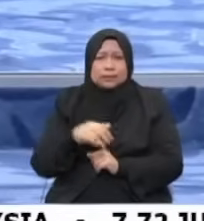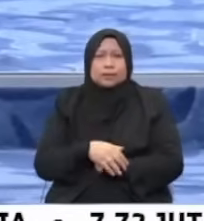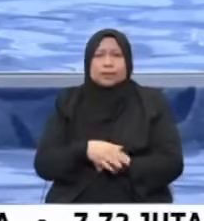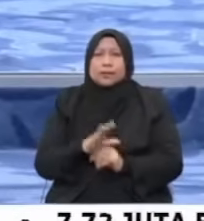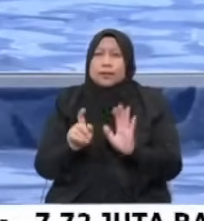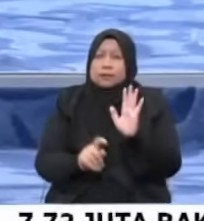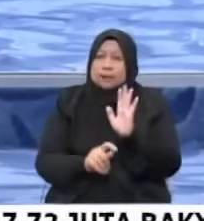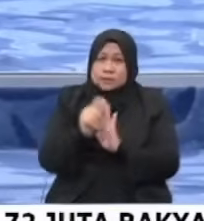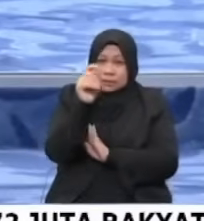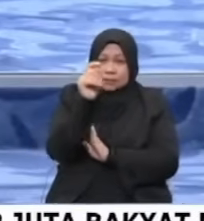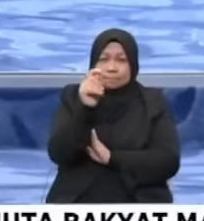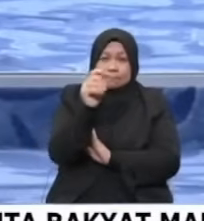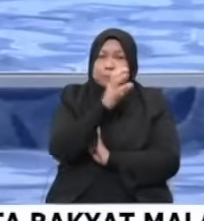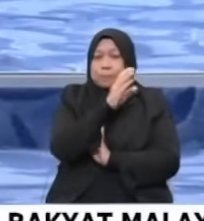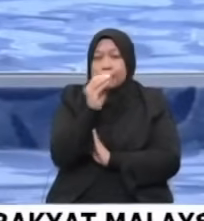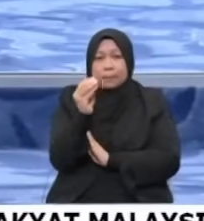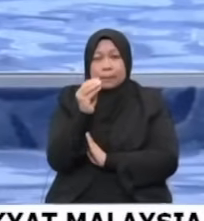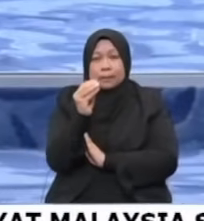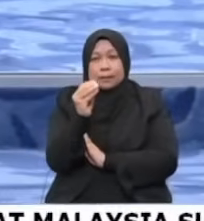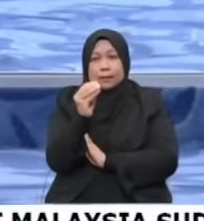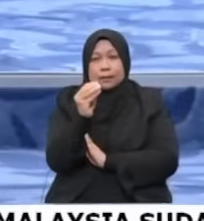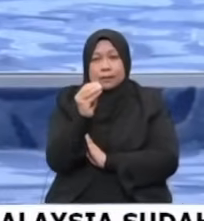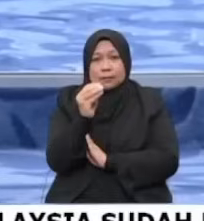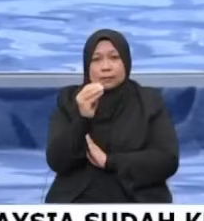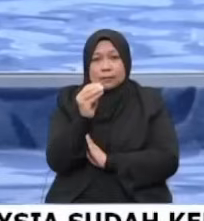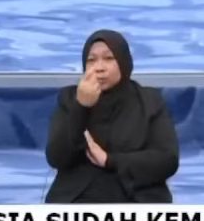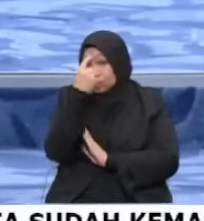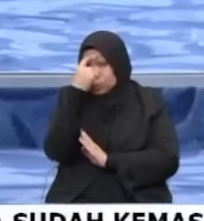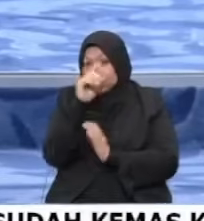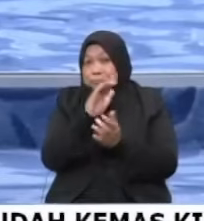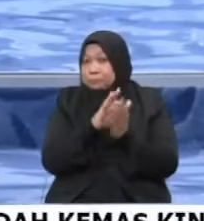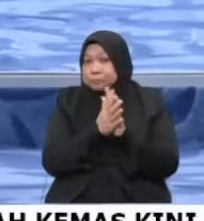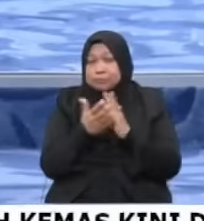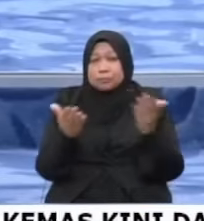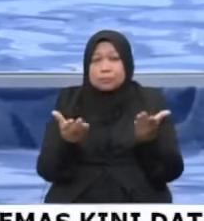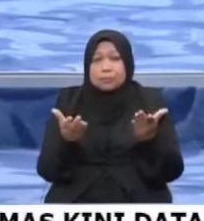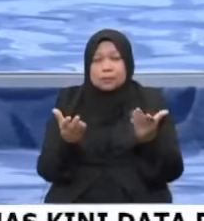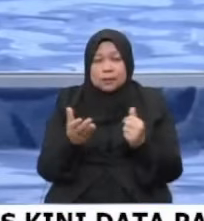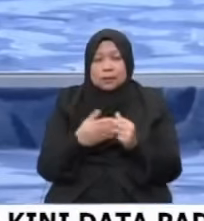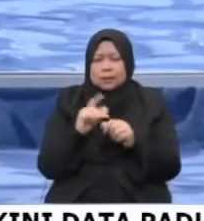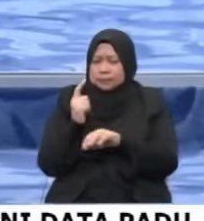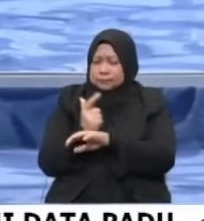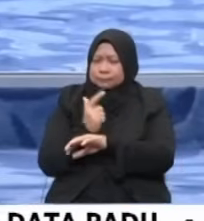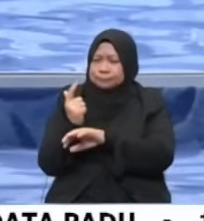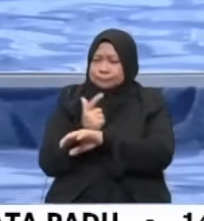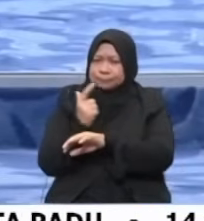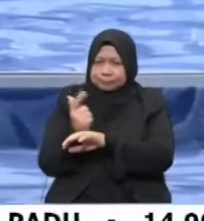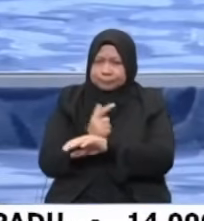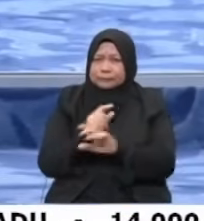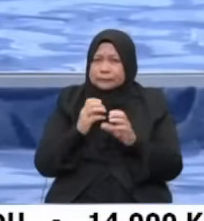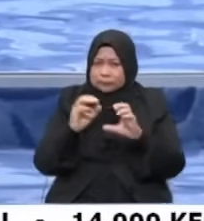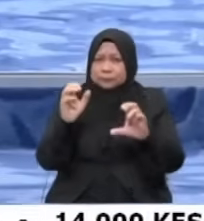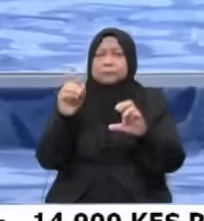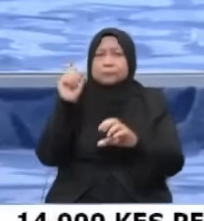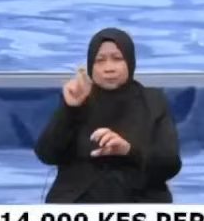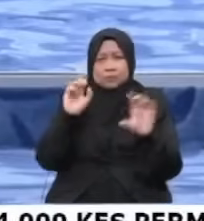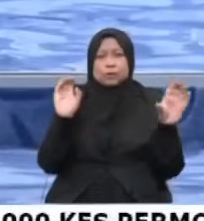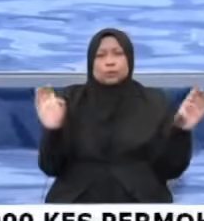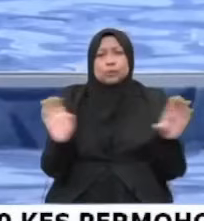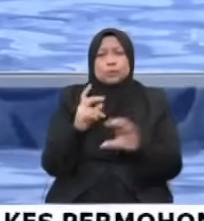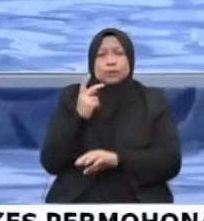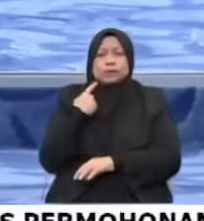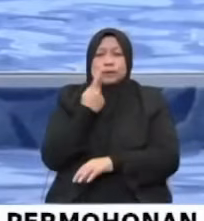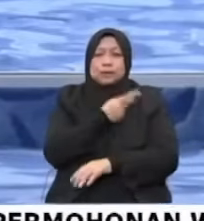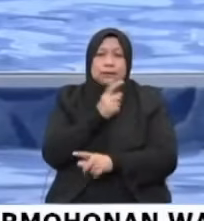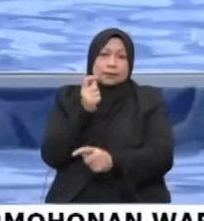peringkat tertinggi dan untuk itu latihan segera telah kita